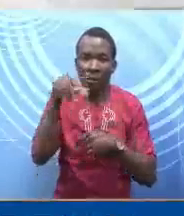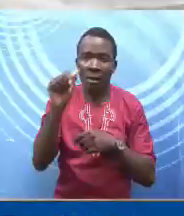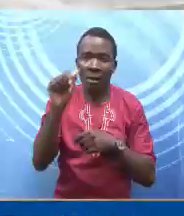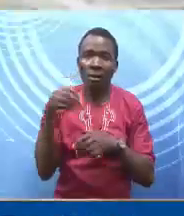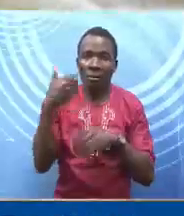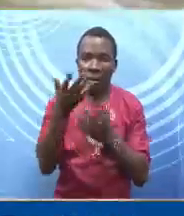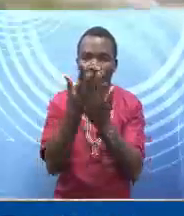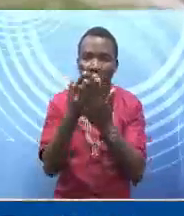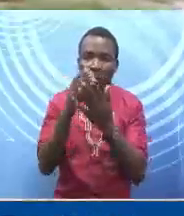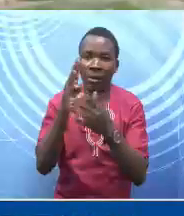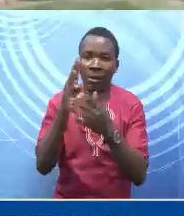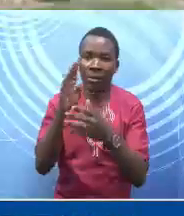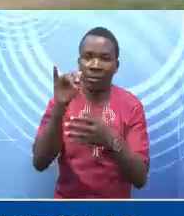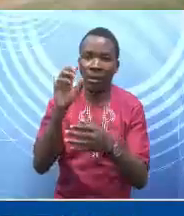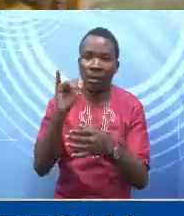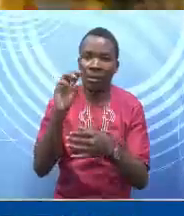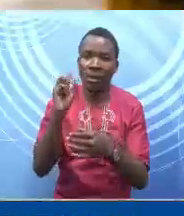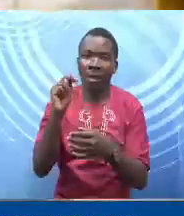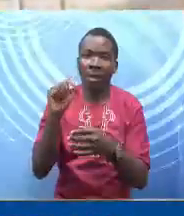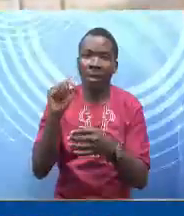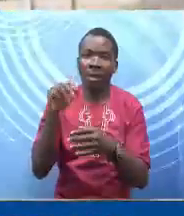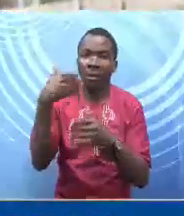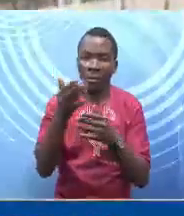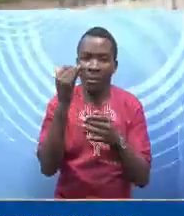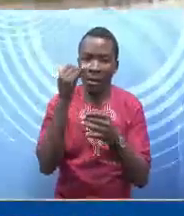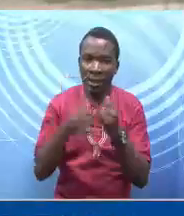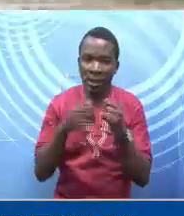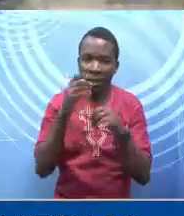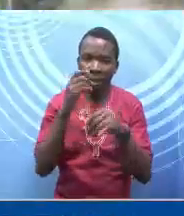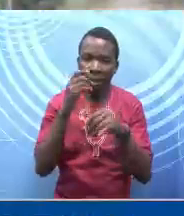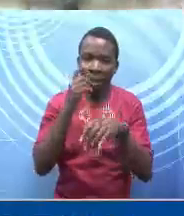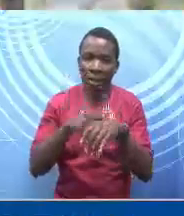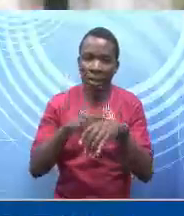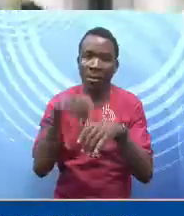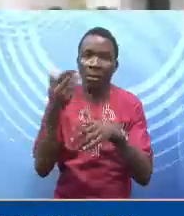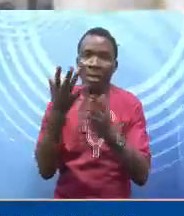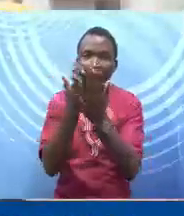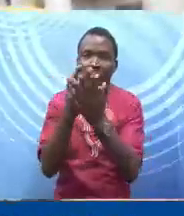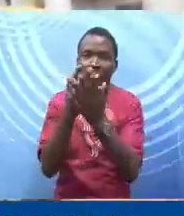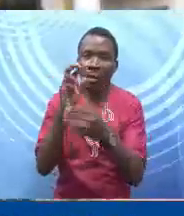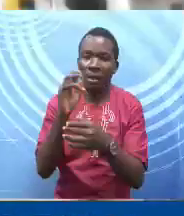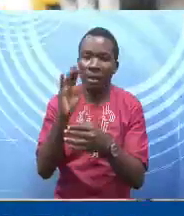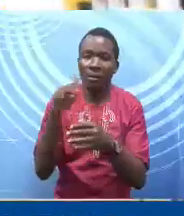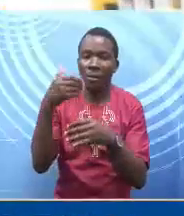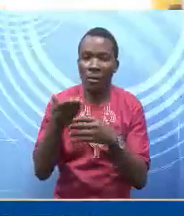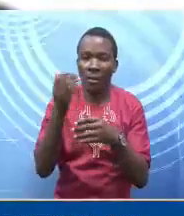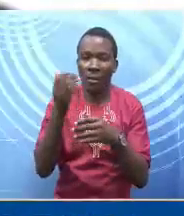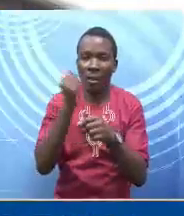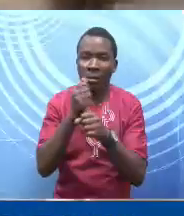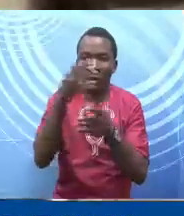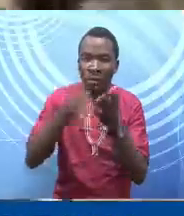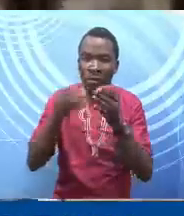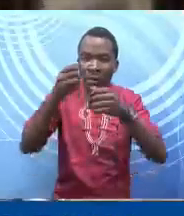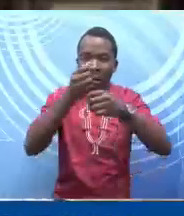gufungirwa mu Byimana. Ngaho yamaze igihe gito maze ngo ajya gufungirwa kuri RIB ya Ruhango aza gukorerwa dosiye araburana maze aza gufungurwa